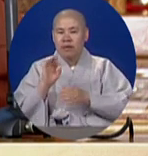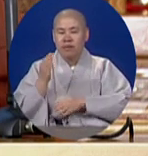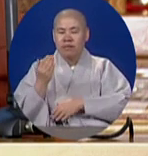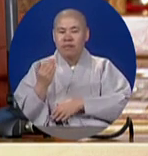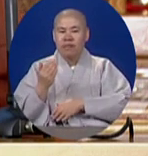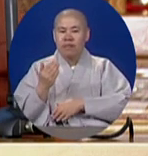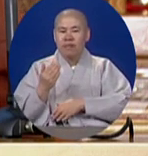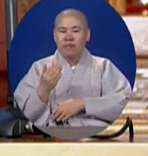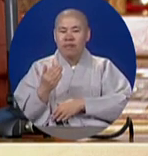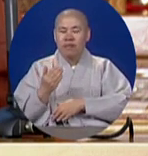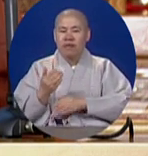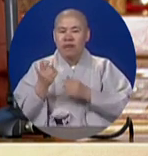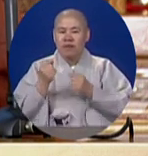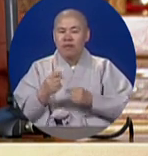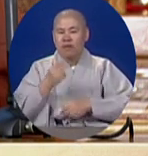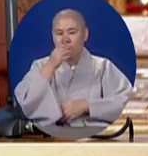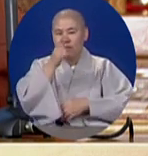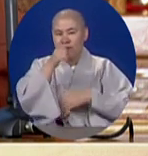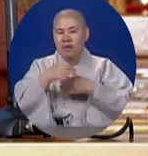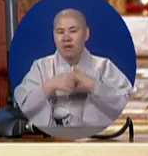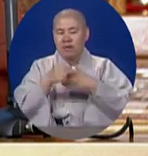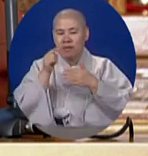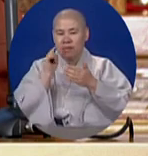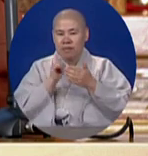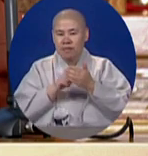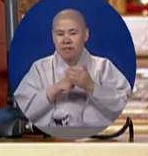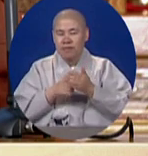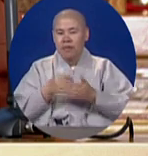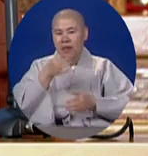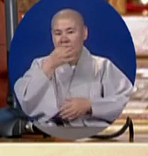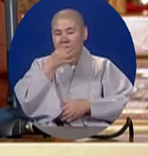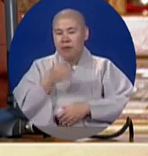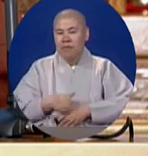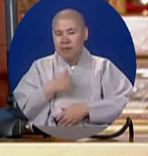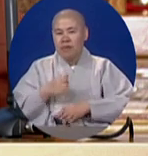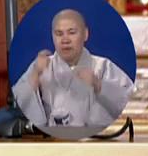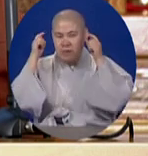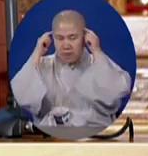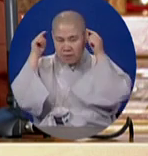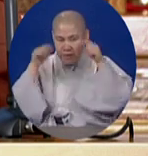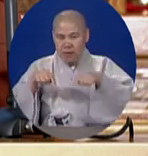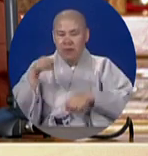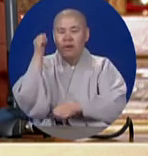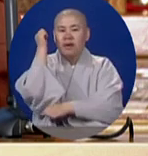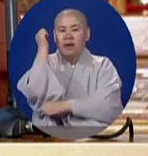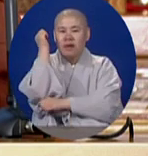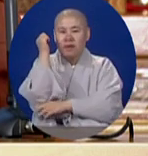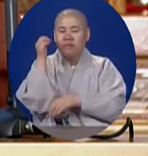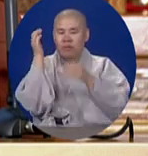그러니까 이게 중생심입니다. 탐진치 이게 전부 근본 번뇌예요.